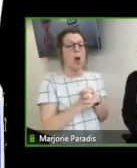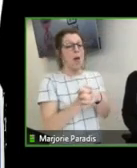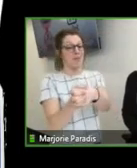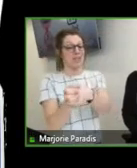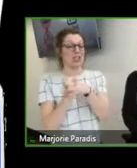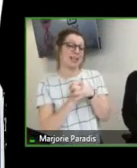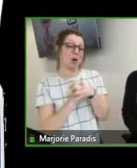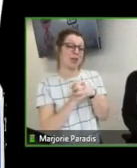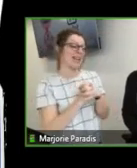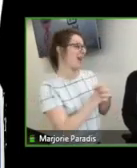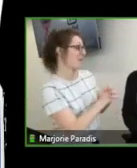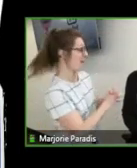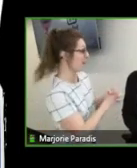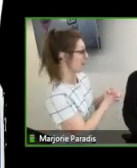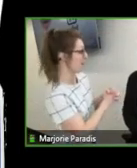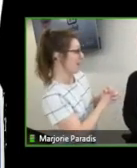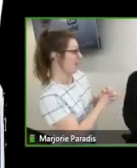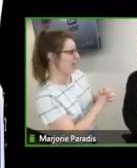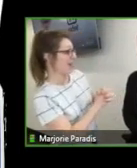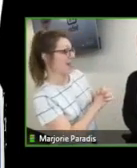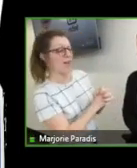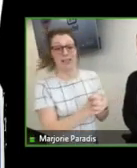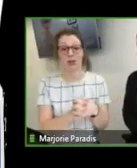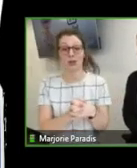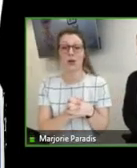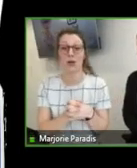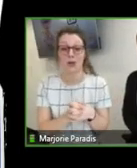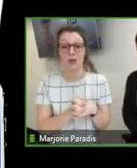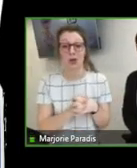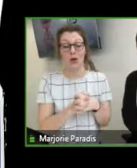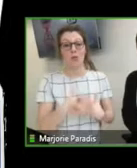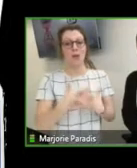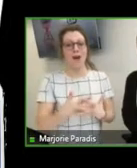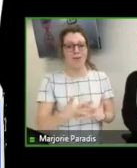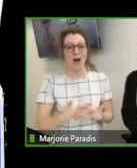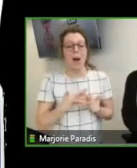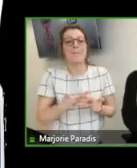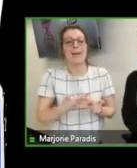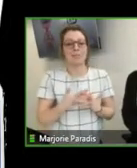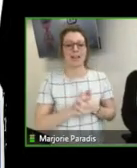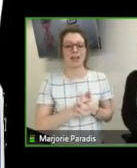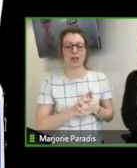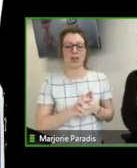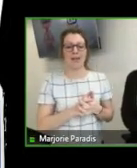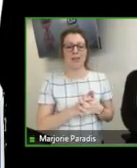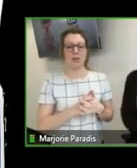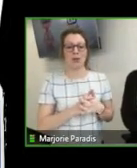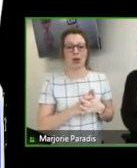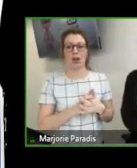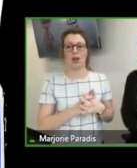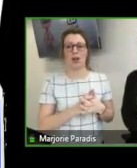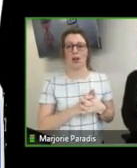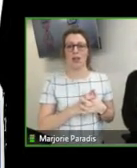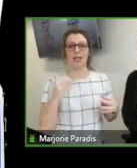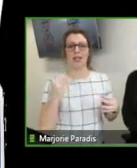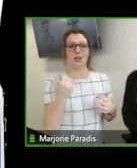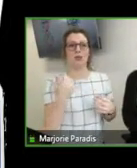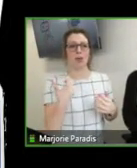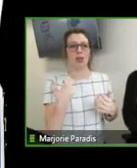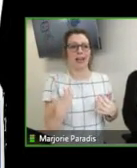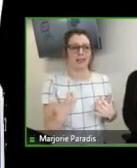question, mais ça démontre également que la façon dont on consomme le contenu peut avoir même de l'impact sur